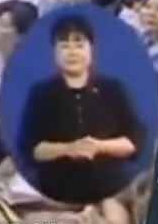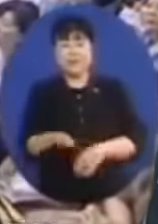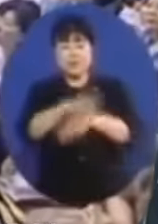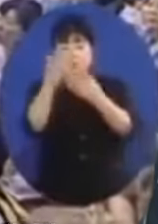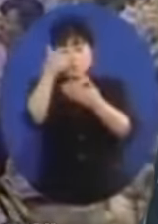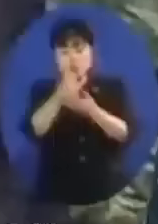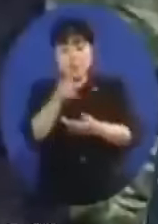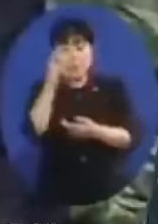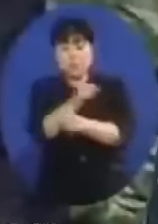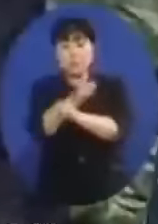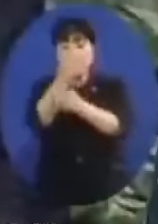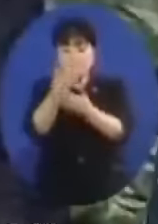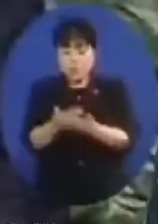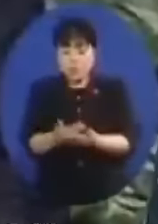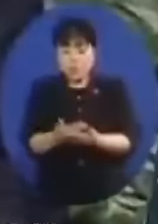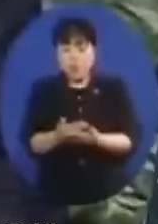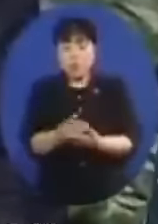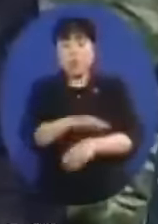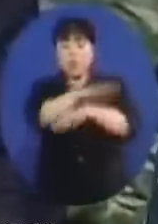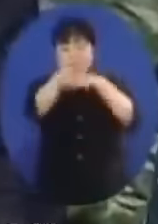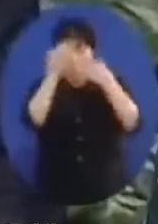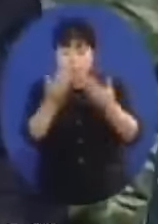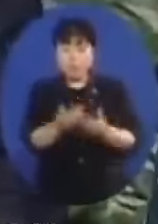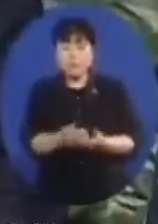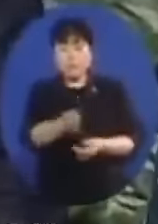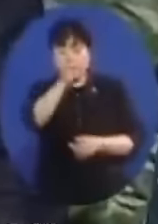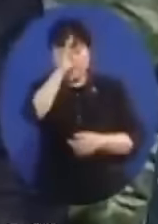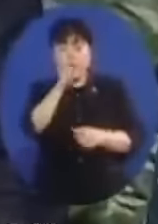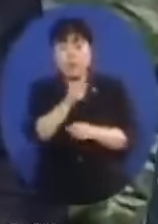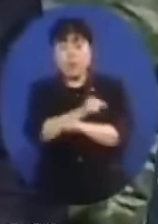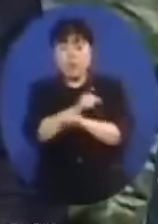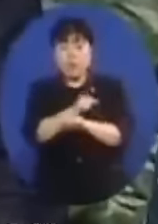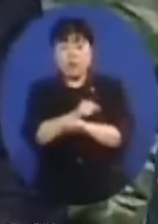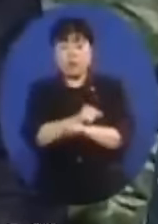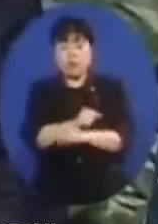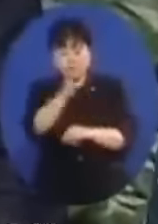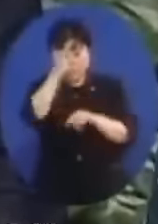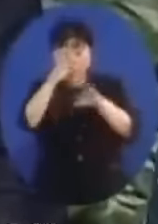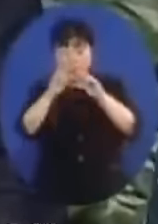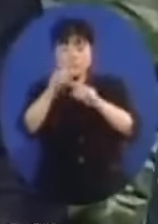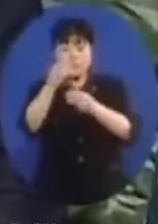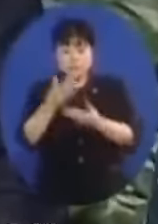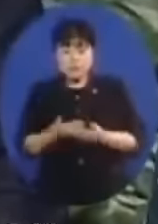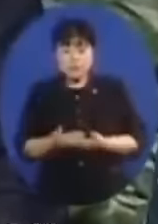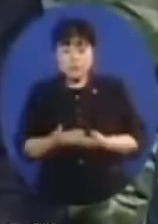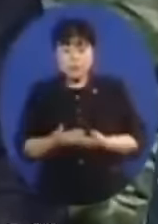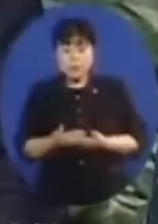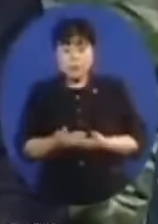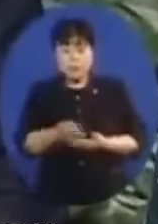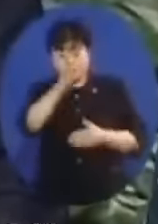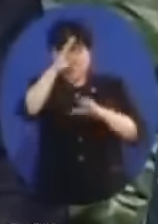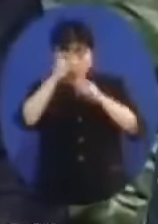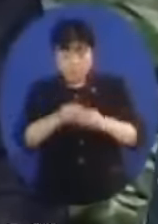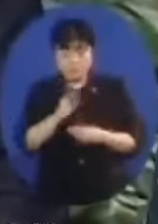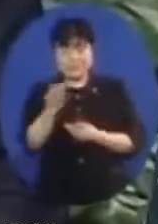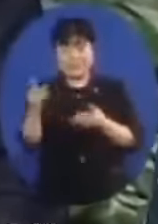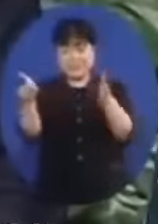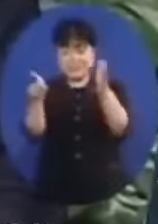모든 죄악을 사하시고 모든 병을 고치신다. 그러므로 오늘 다 병 고침 받아야